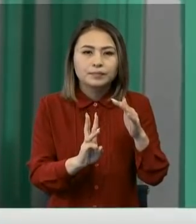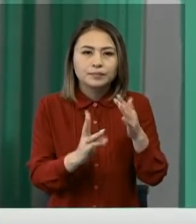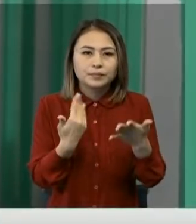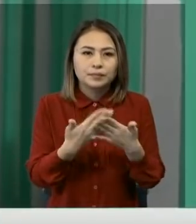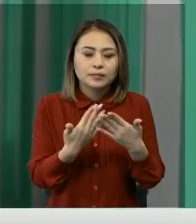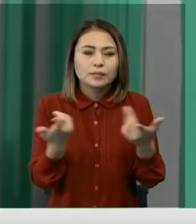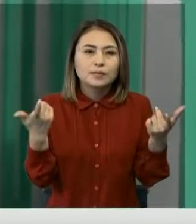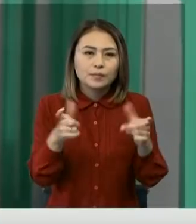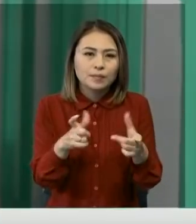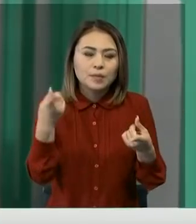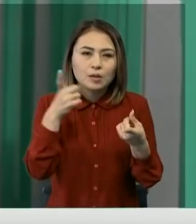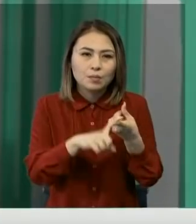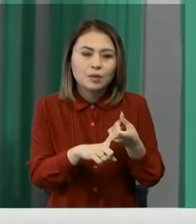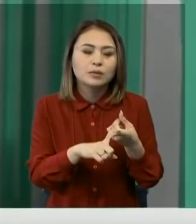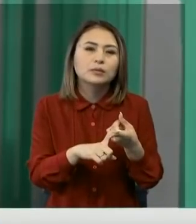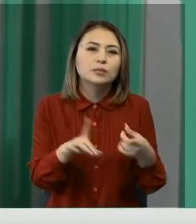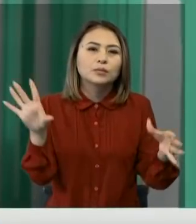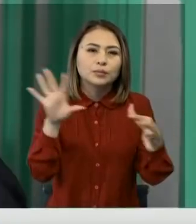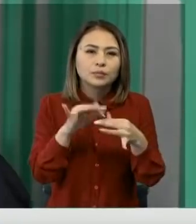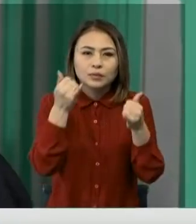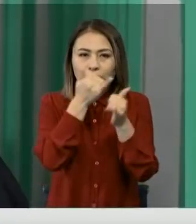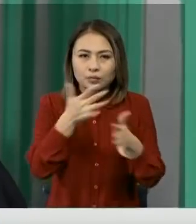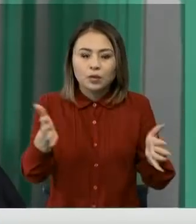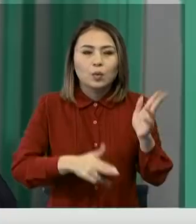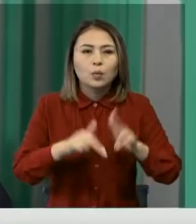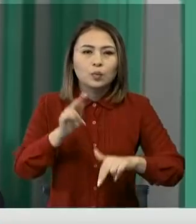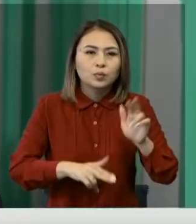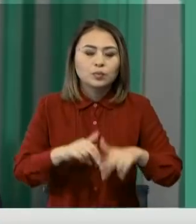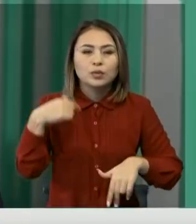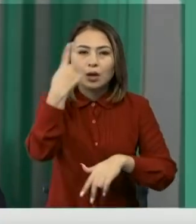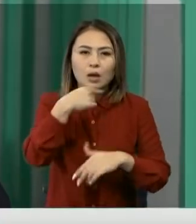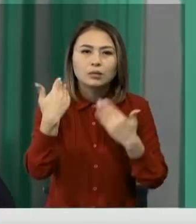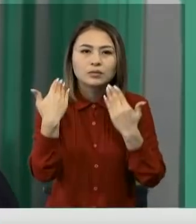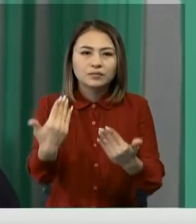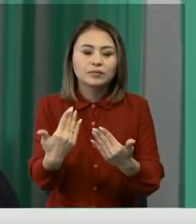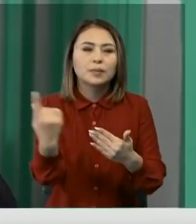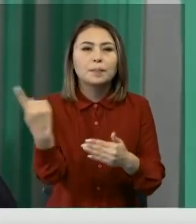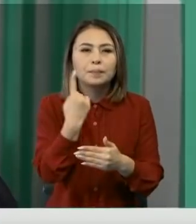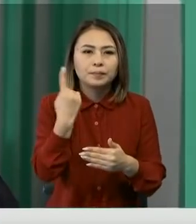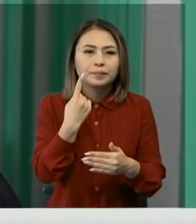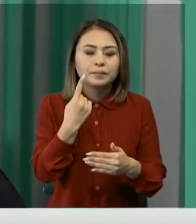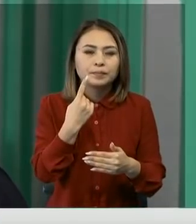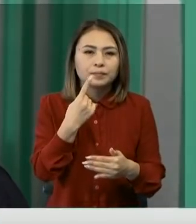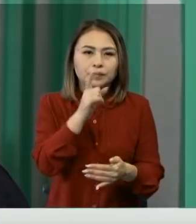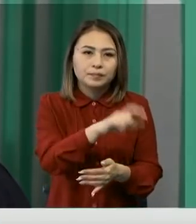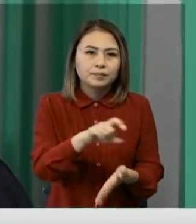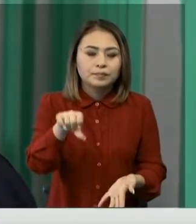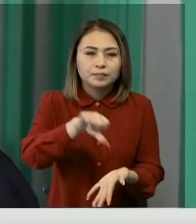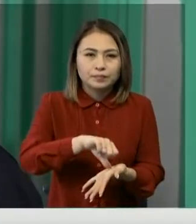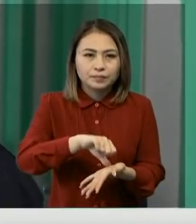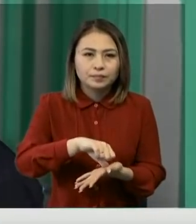жаңағы шектеуге байланысты газ көзі жүйесін қосылуға мүмкіндік болмай отыр. Құрылысшылар атынан бір құзырлы органдар, құзырлы